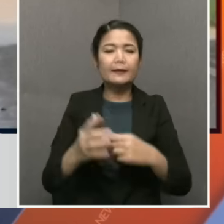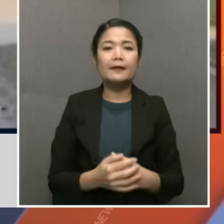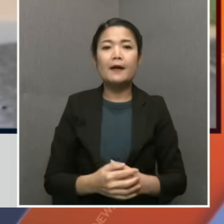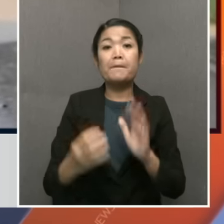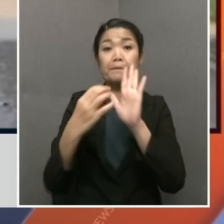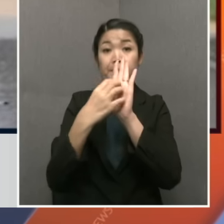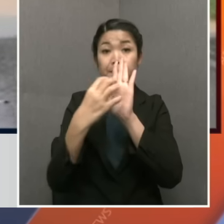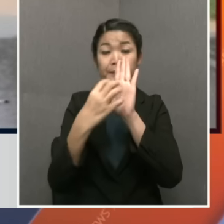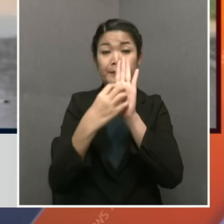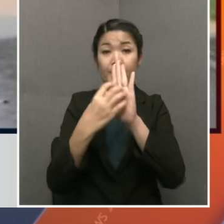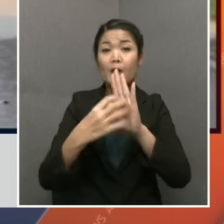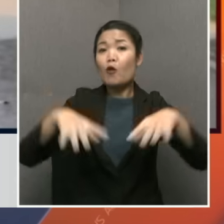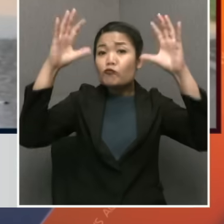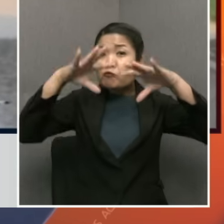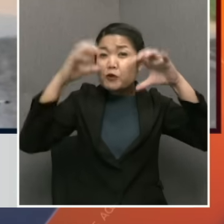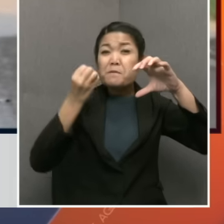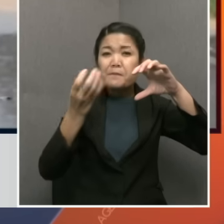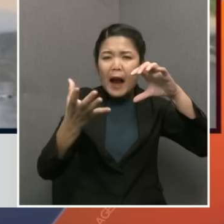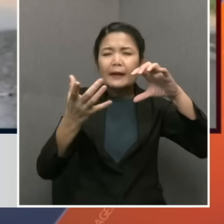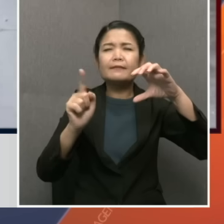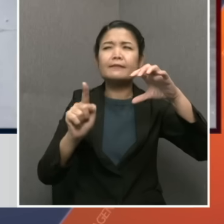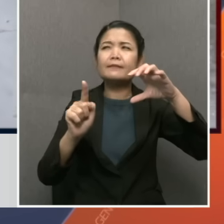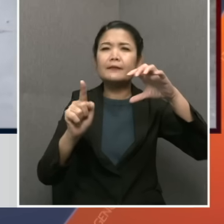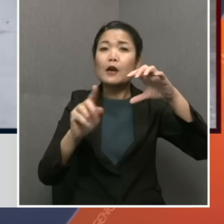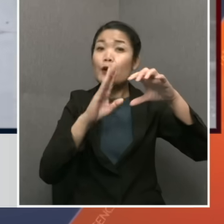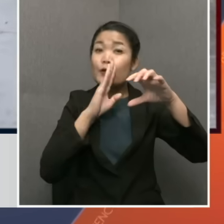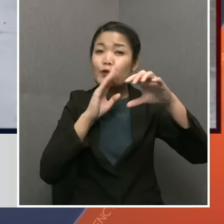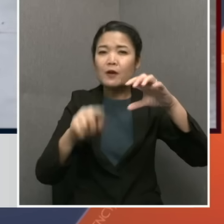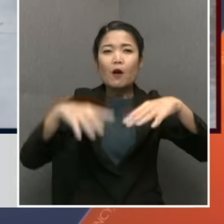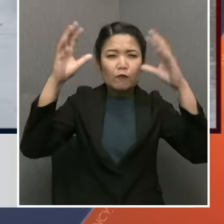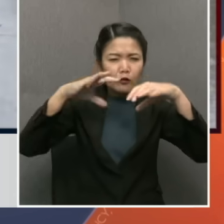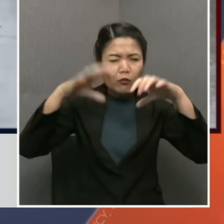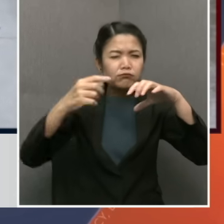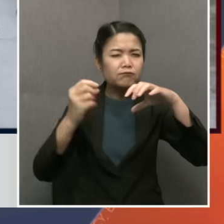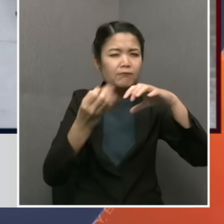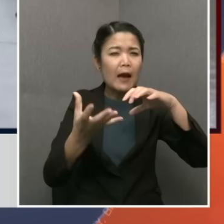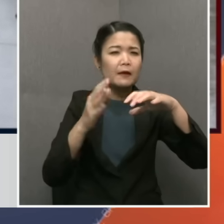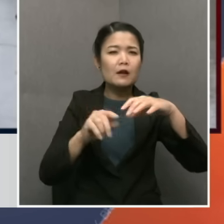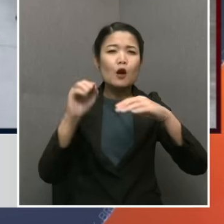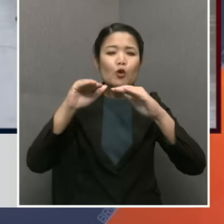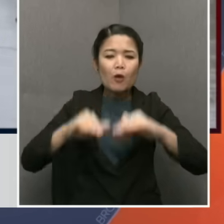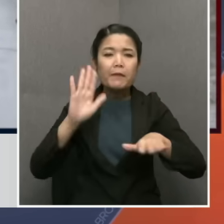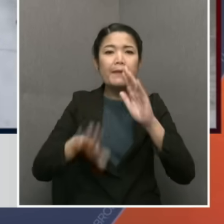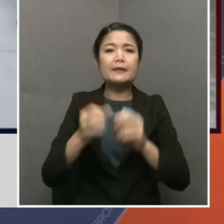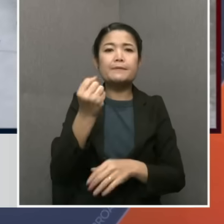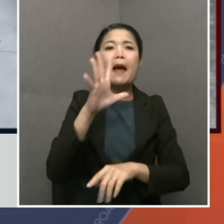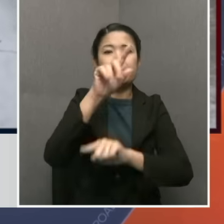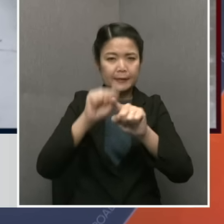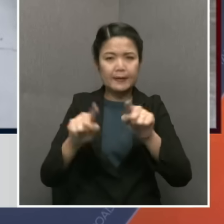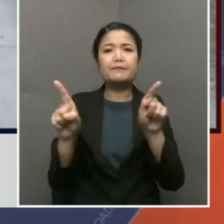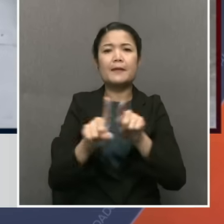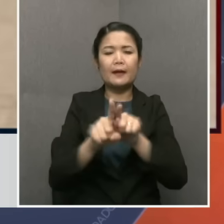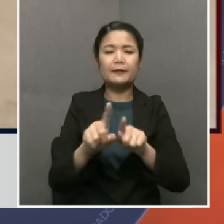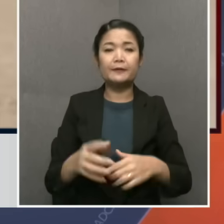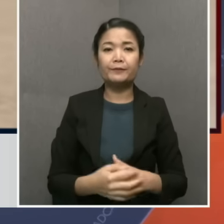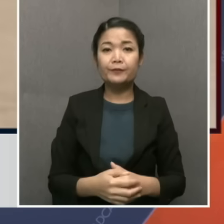เข้าเรียกว่าฝนจะตกเยอะเอ่อจริงๆแล้วนะฮะภาคกลางเองฝนก็ตกน้อยกว่าปกติไป 15%เหมือนกันนะครับเพราะฉะนั้น